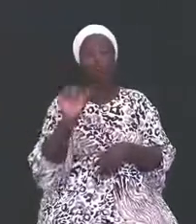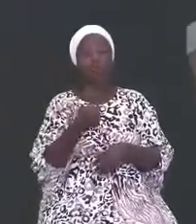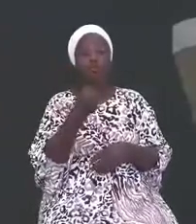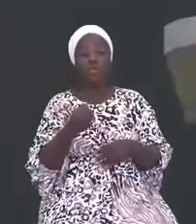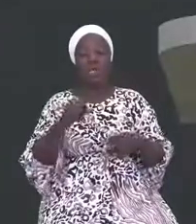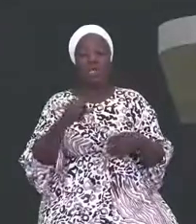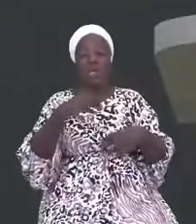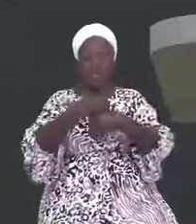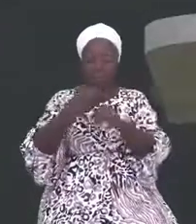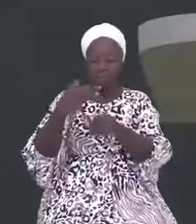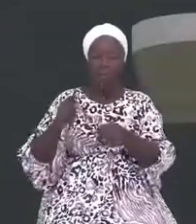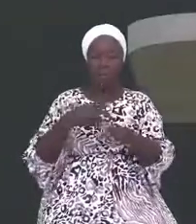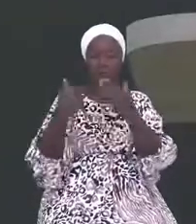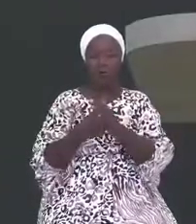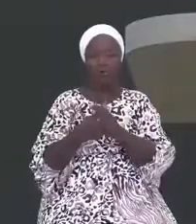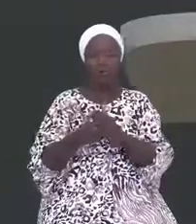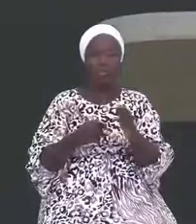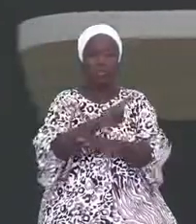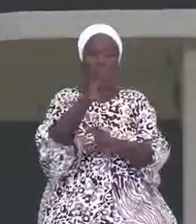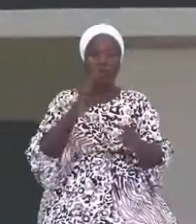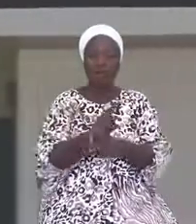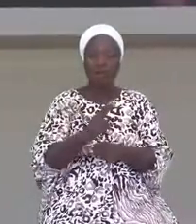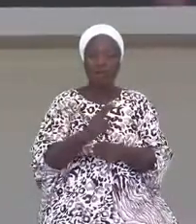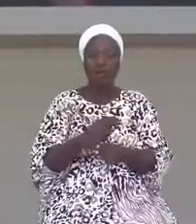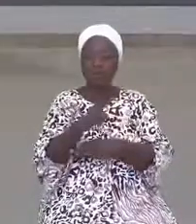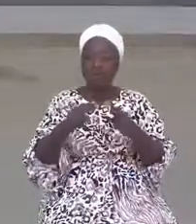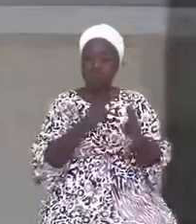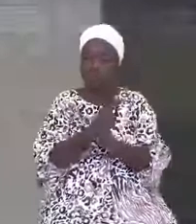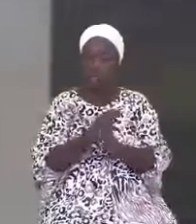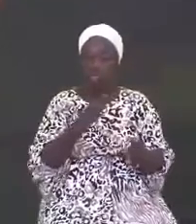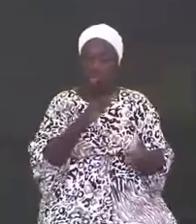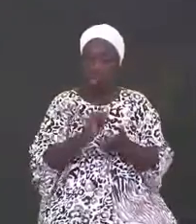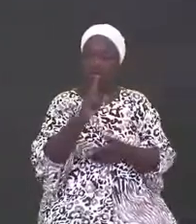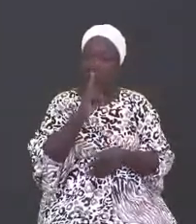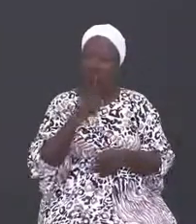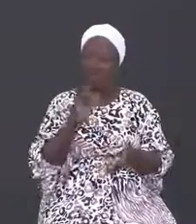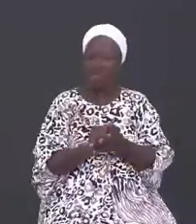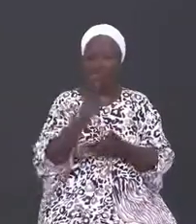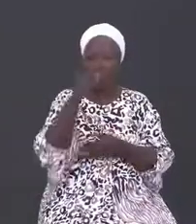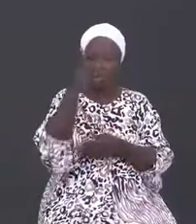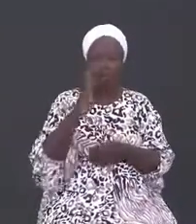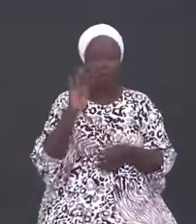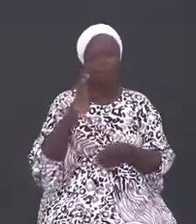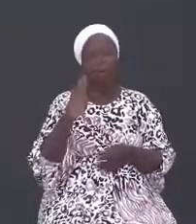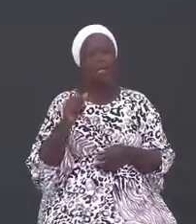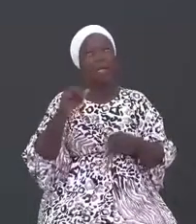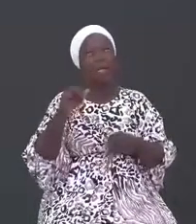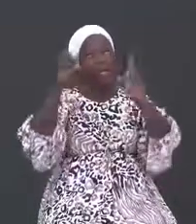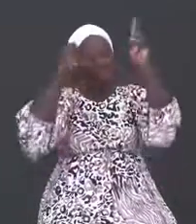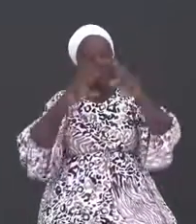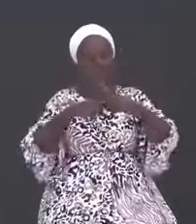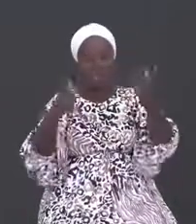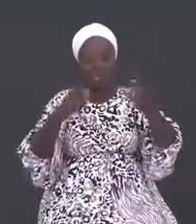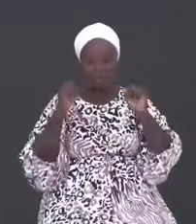Dieu créant tout l'univers pas seulement le monde le fait que Dieu fasse un grand puissance et son bras